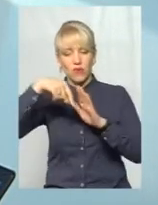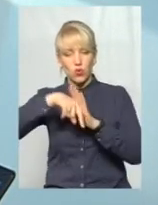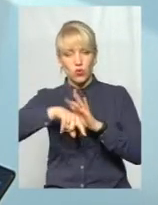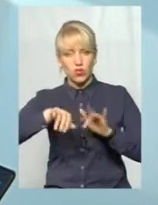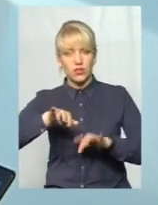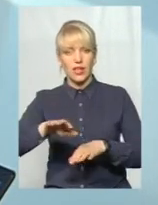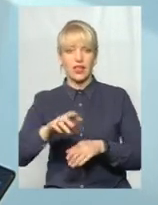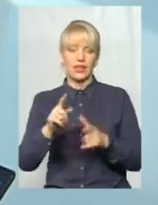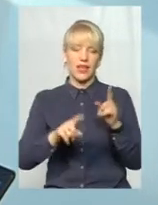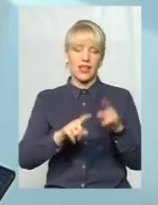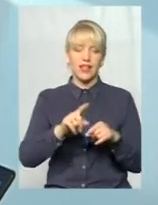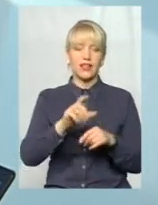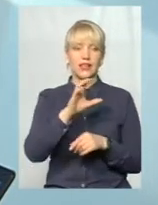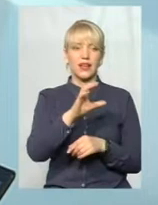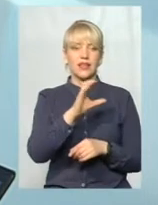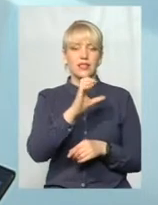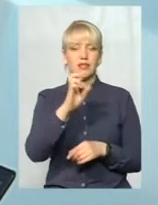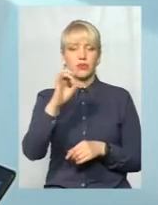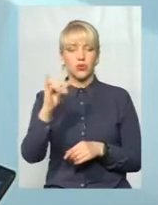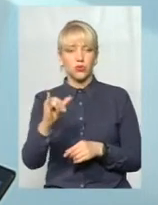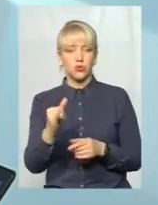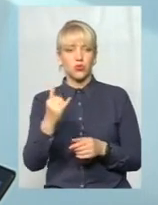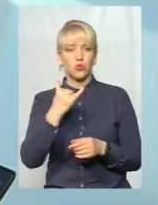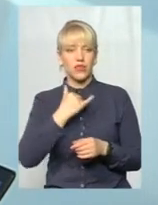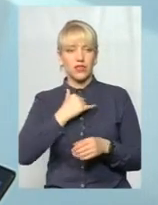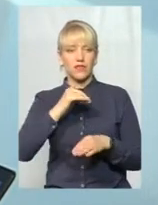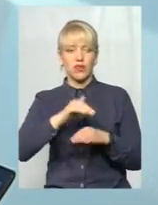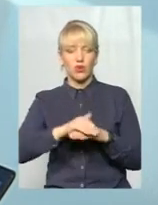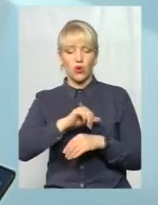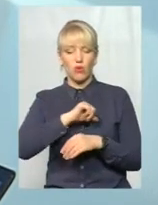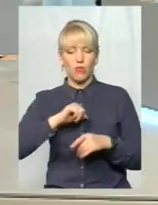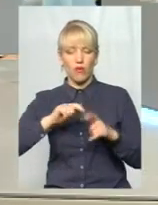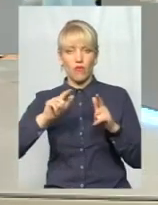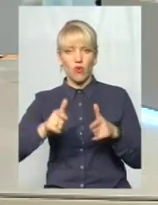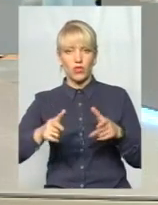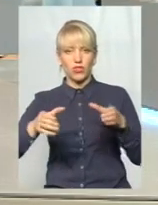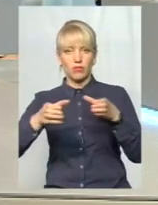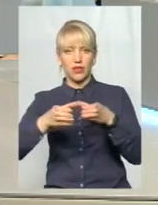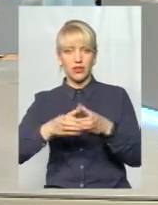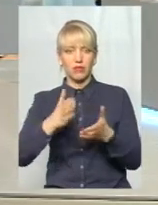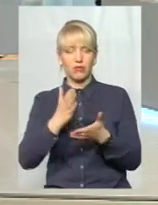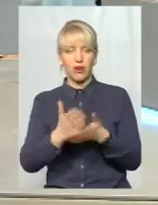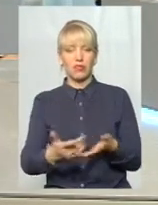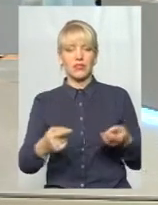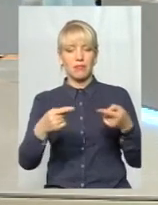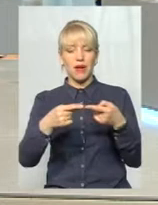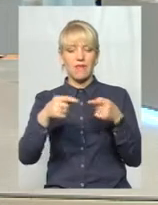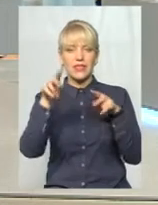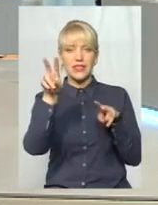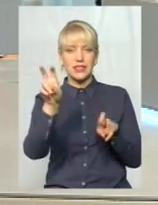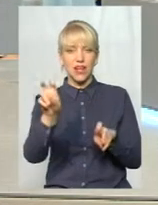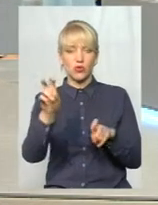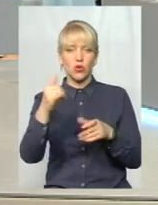безпеки України. Тобто фактично в нас вже більшість добровольчих батальйонів, вони мають певний статус. Тобто особи в нас